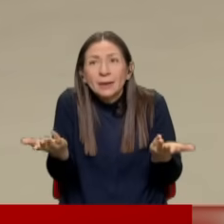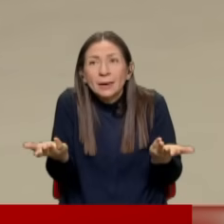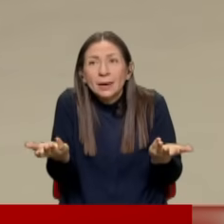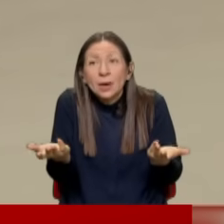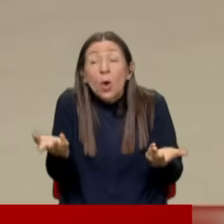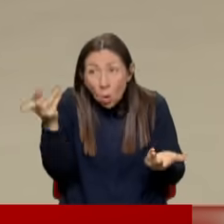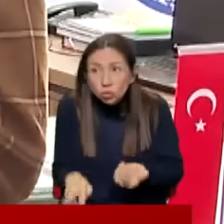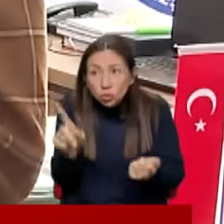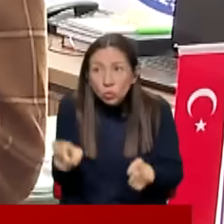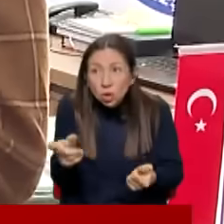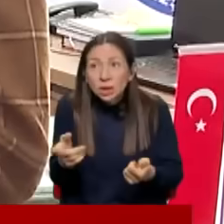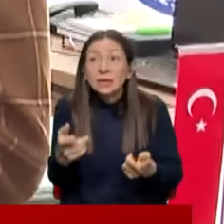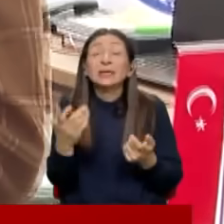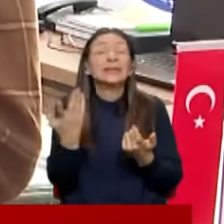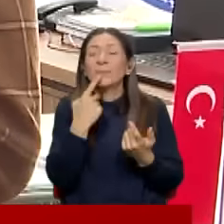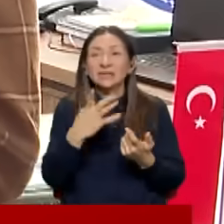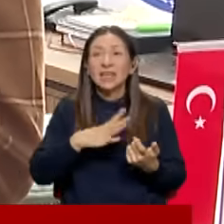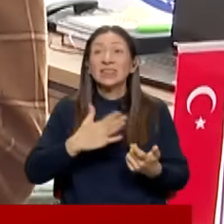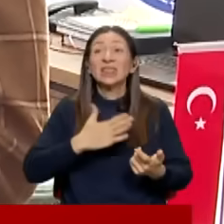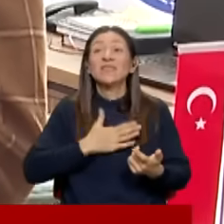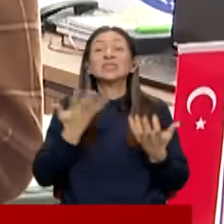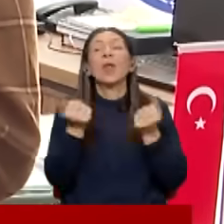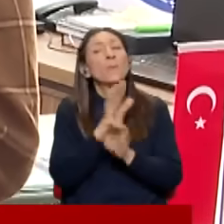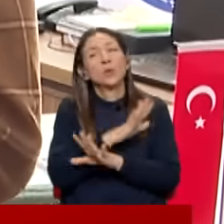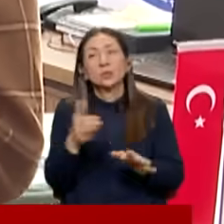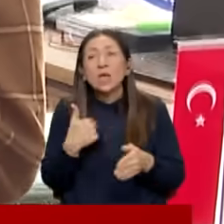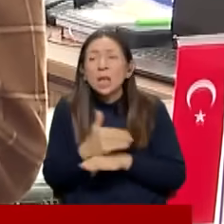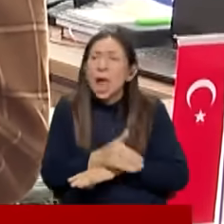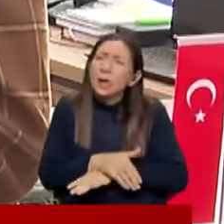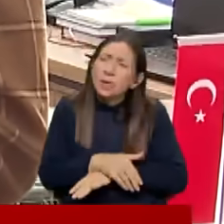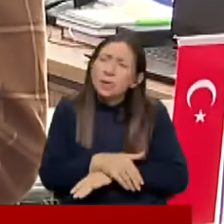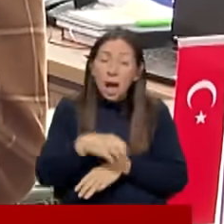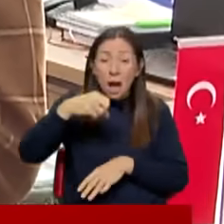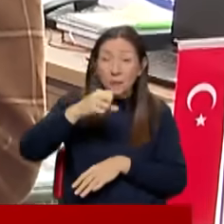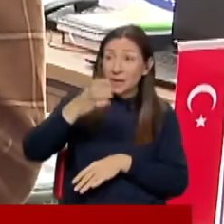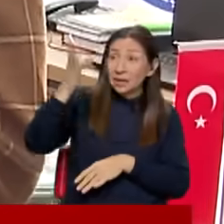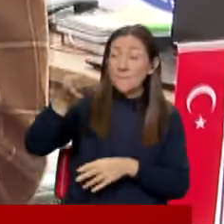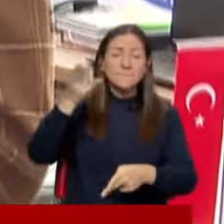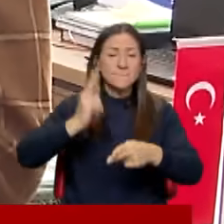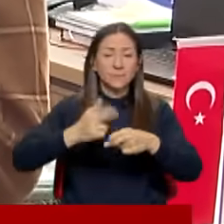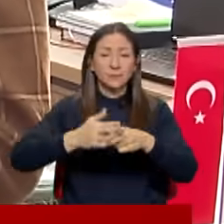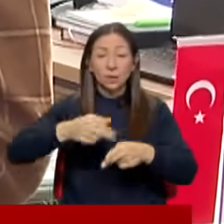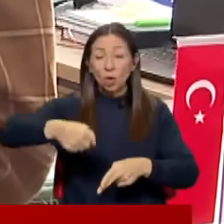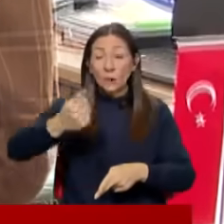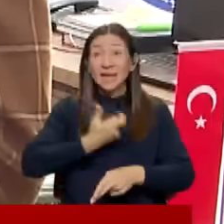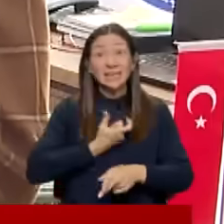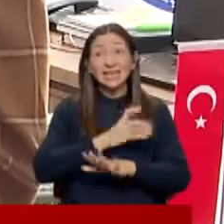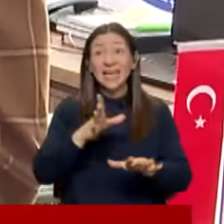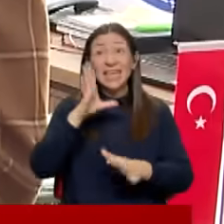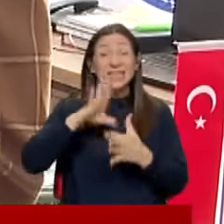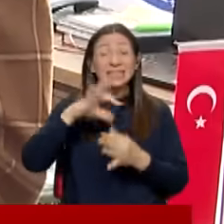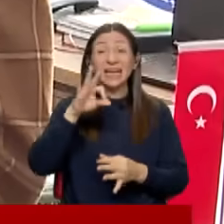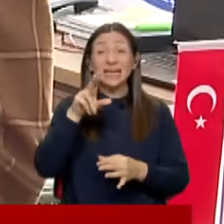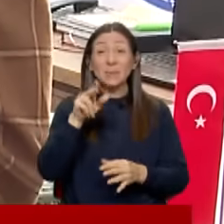yapsın? Ölsün mü? Tabiri caizse nefes alamıyoruz. Yaşayamıyoruz. AKP'nin bir an önce torba yasayla değil,